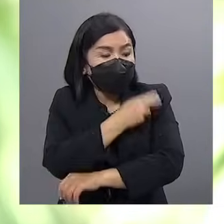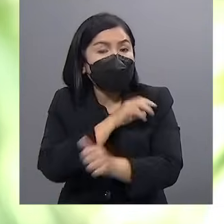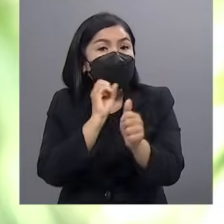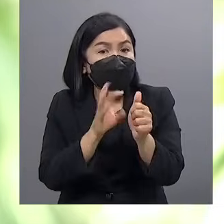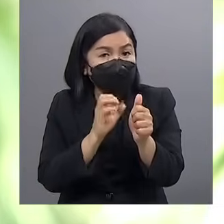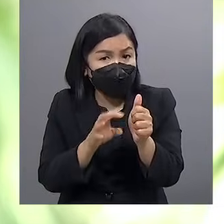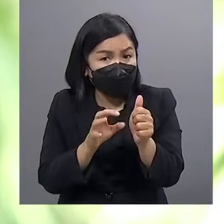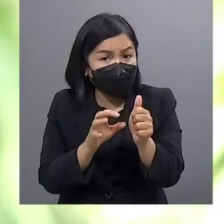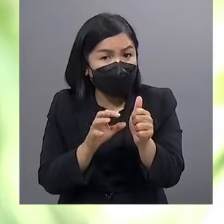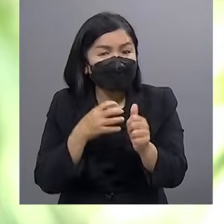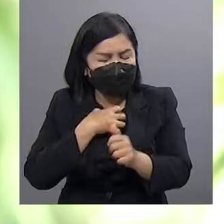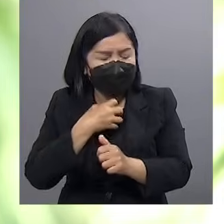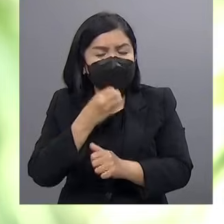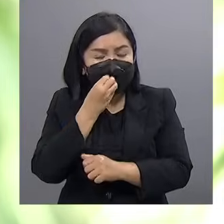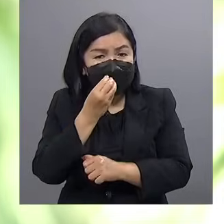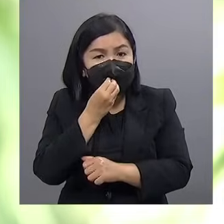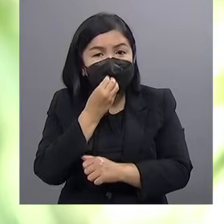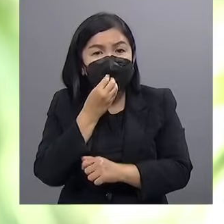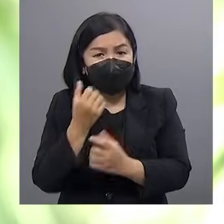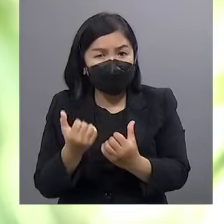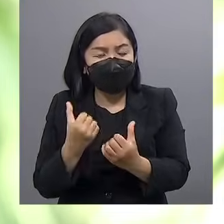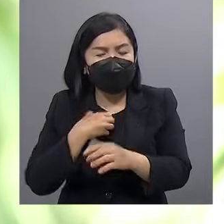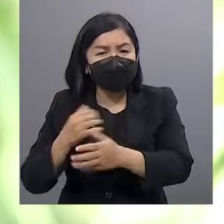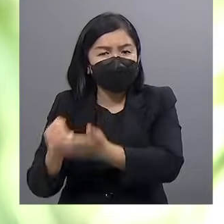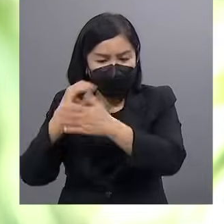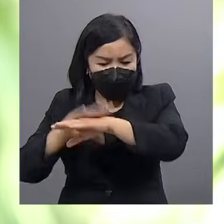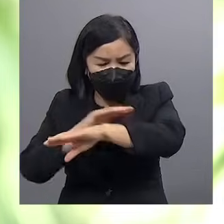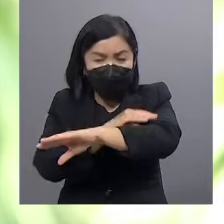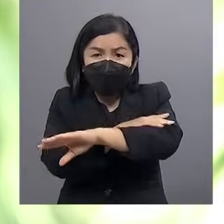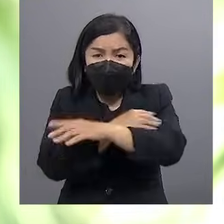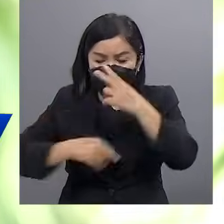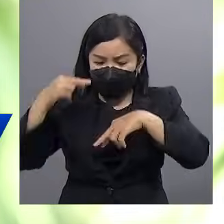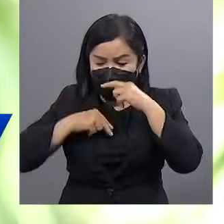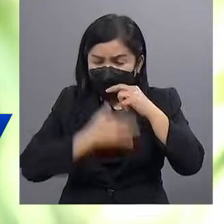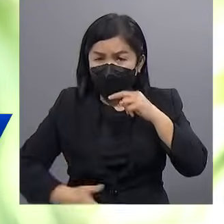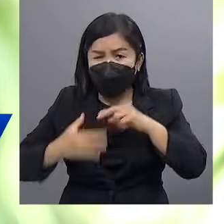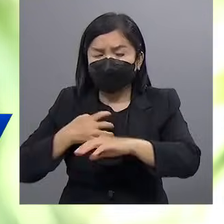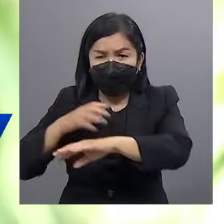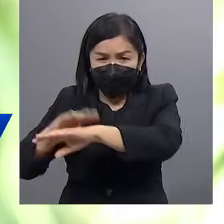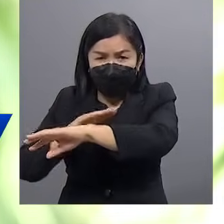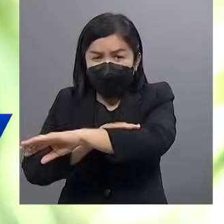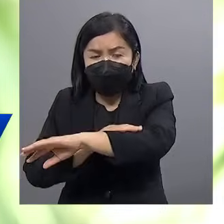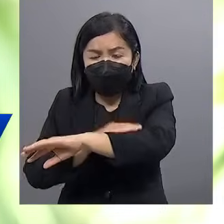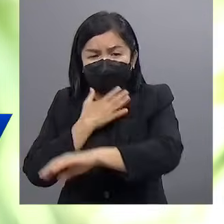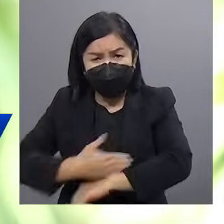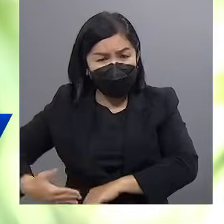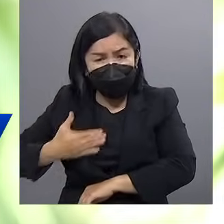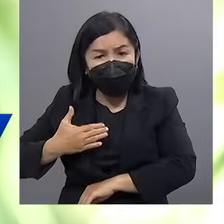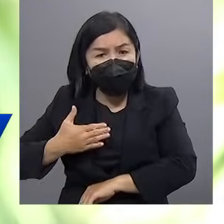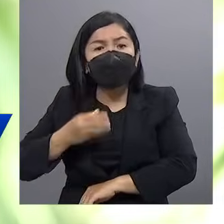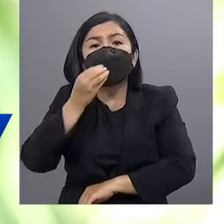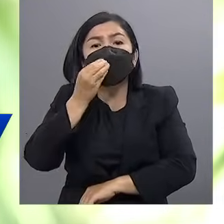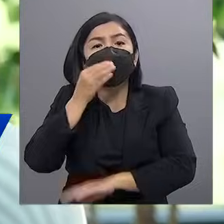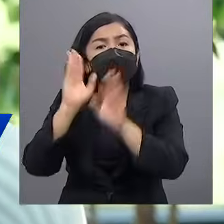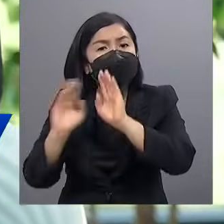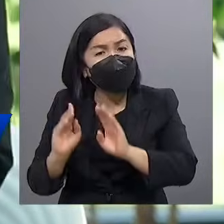ต้องการกินเพราะช่วงนี้อาจจะต้องการแบบดูแลสุขภาพของเรามากยิ่งขึ้นเราจะต้องกินแบบไหนให้ดี